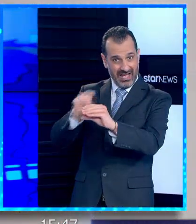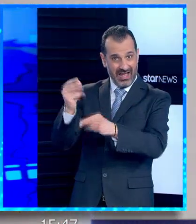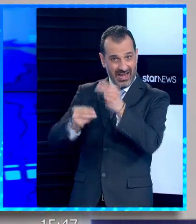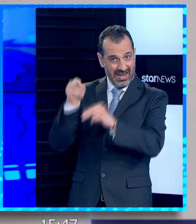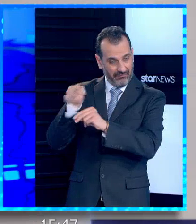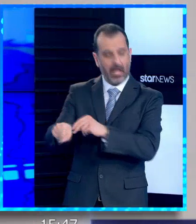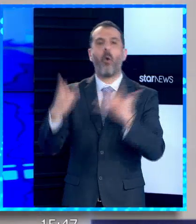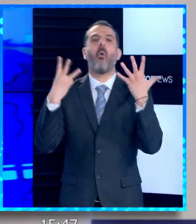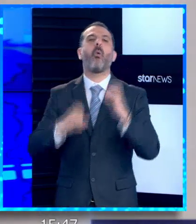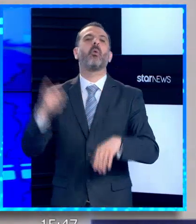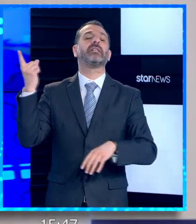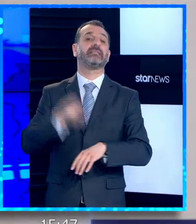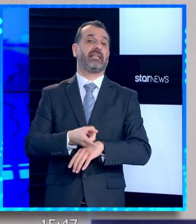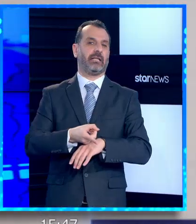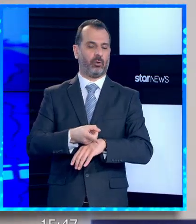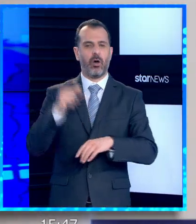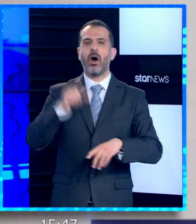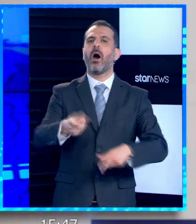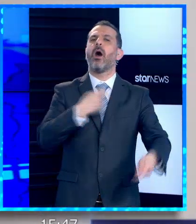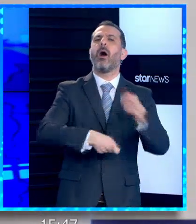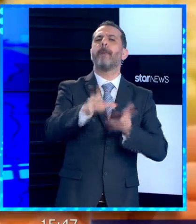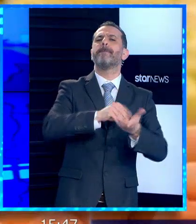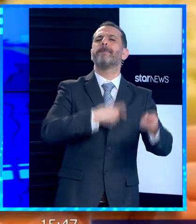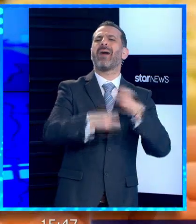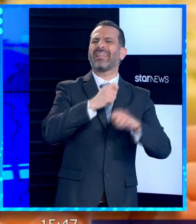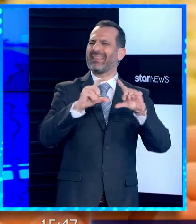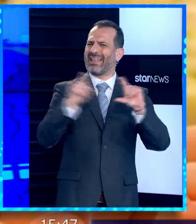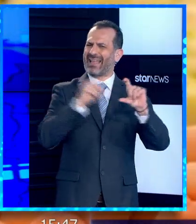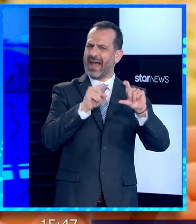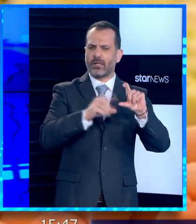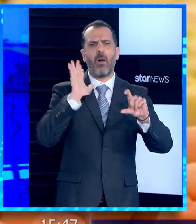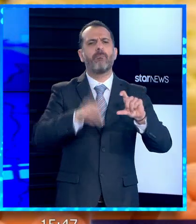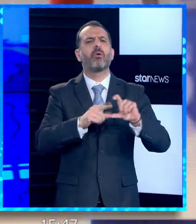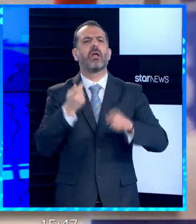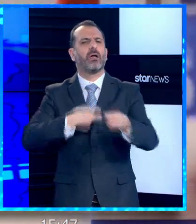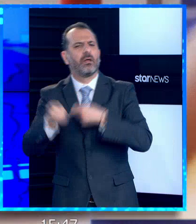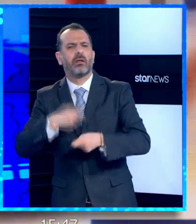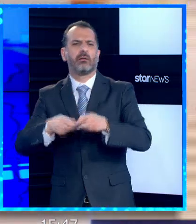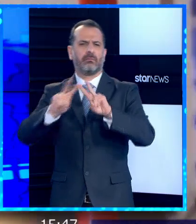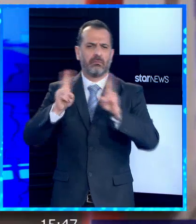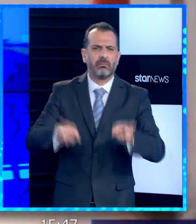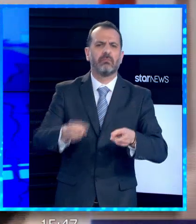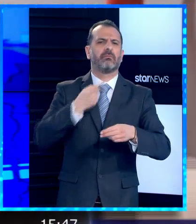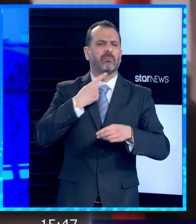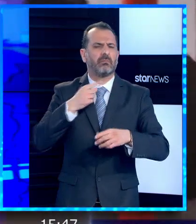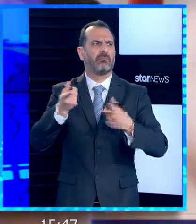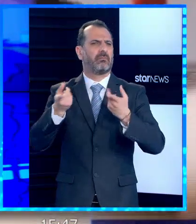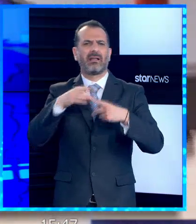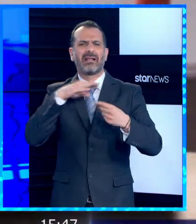80%. Τώρα το Market Pass μπορούν να το χρησιμοποιήσουν οι δικαιούχοι σε σούπερ μάρκετ, παντοπολία, κρεοπολία,